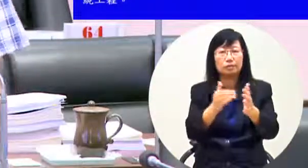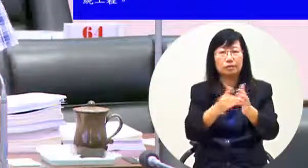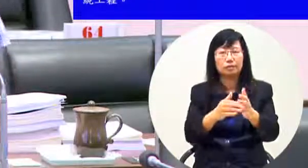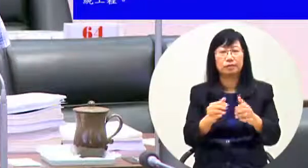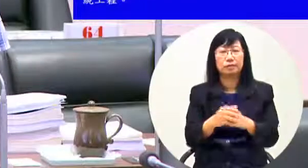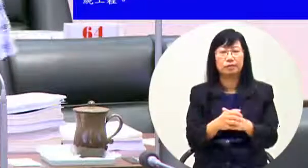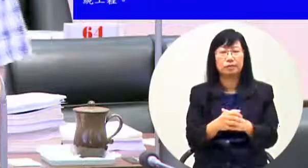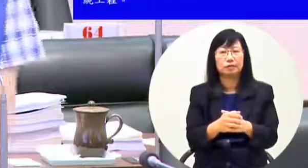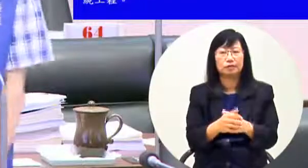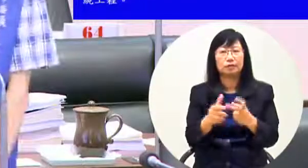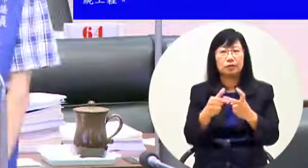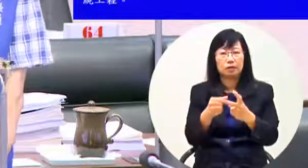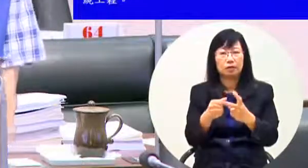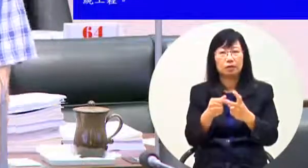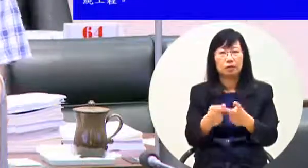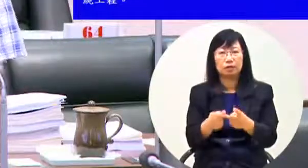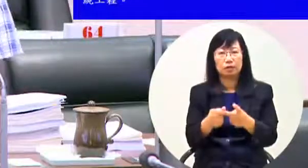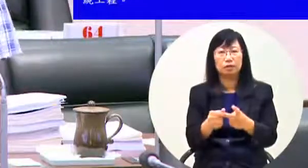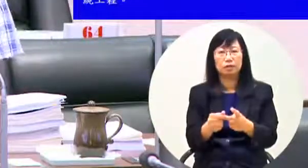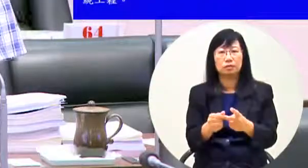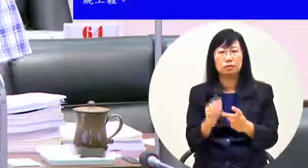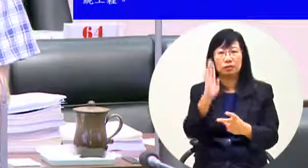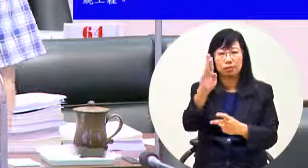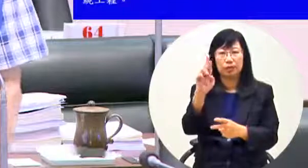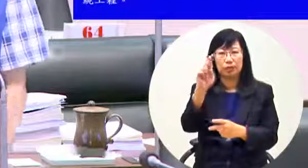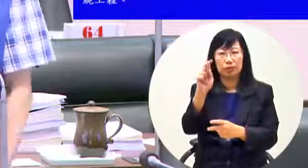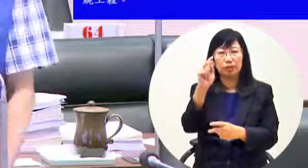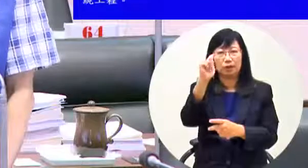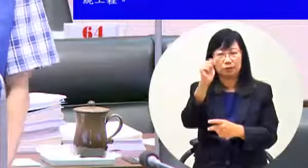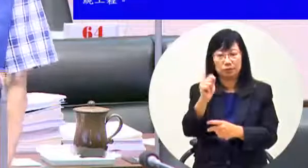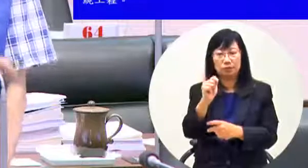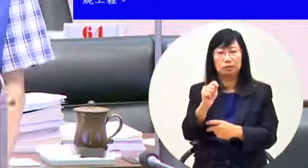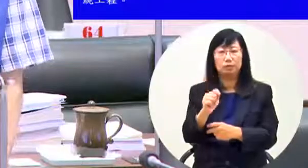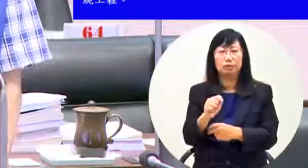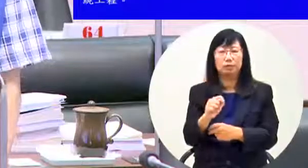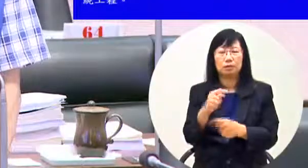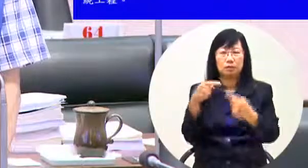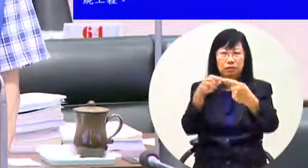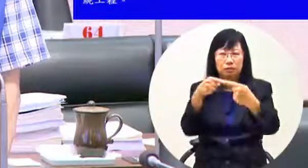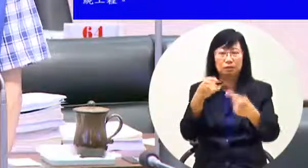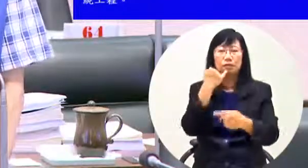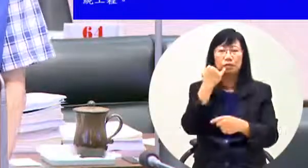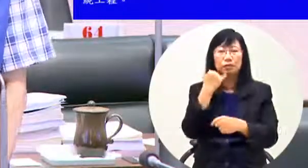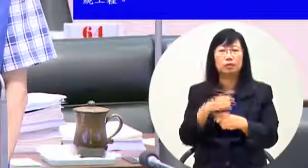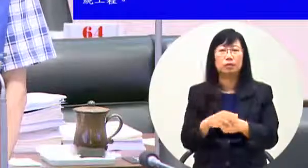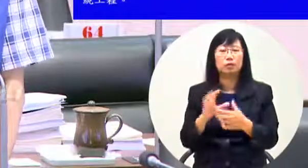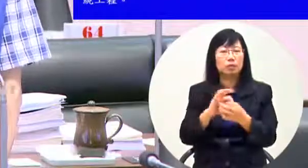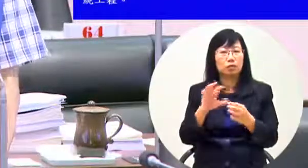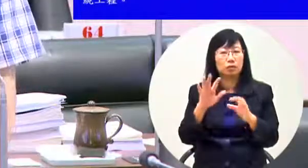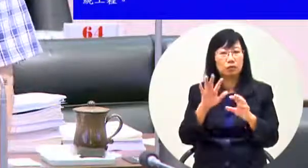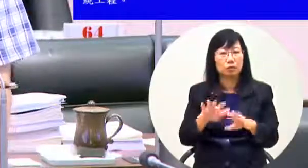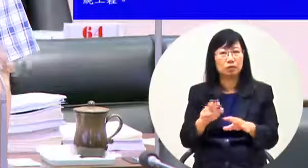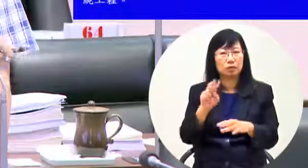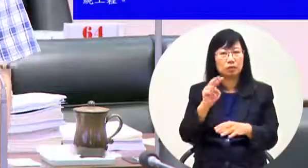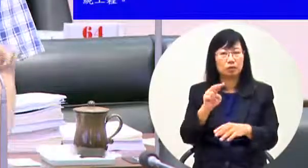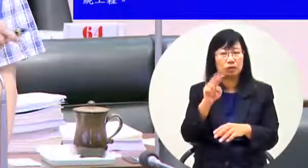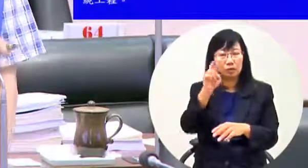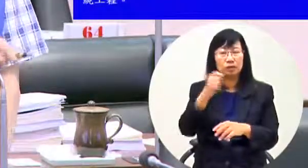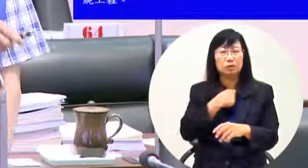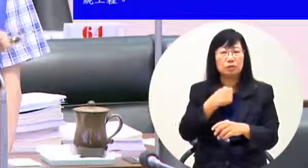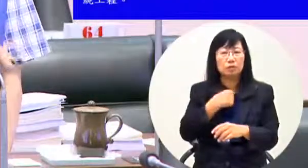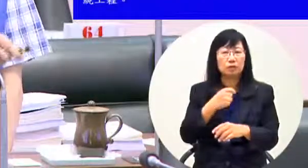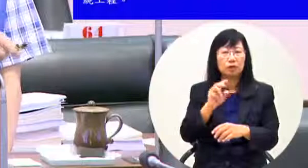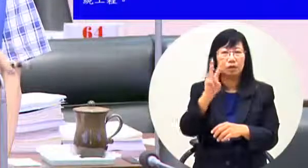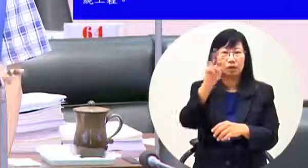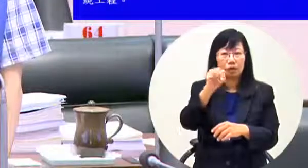起。BRT 其实是最好的一个，你正看到讲 MRT、LRT 哈、MLB 啦哈，这是